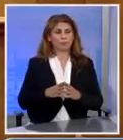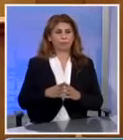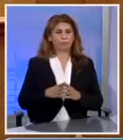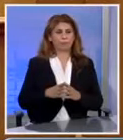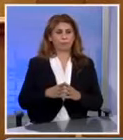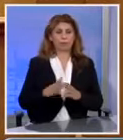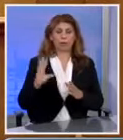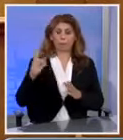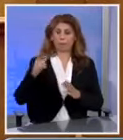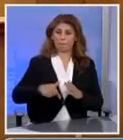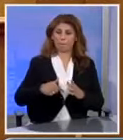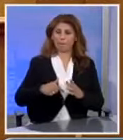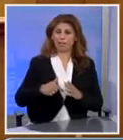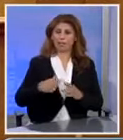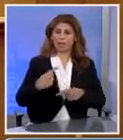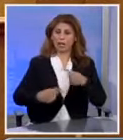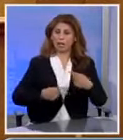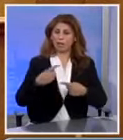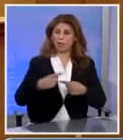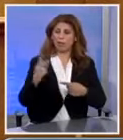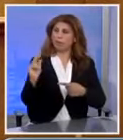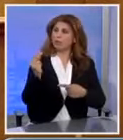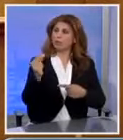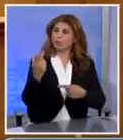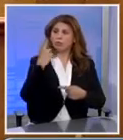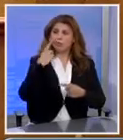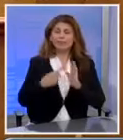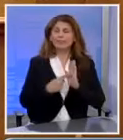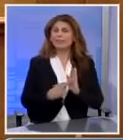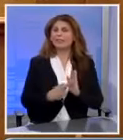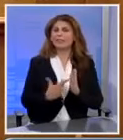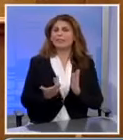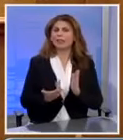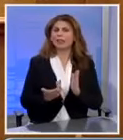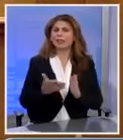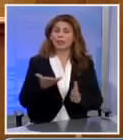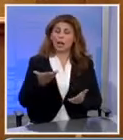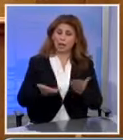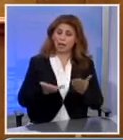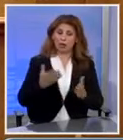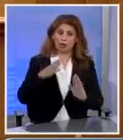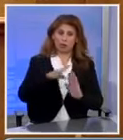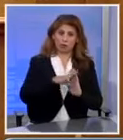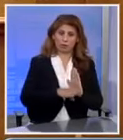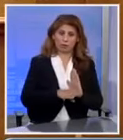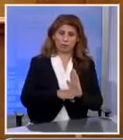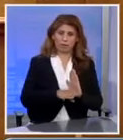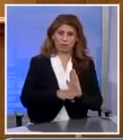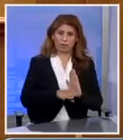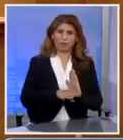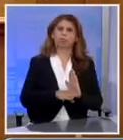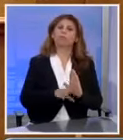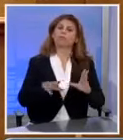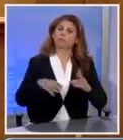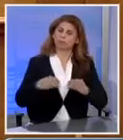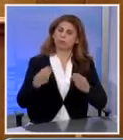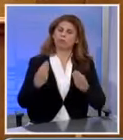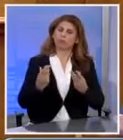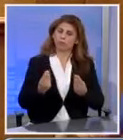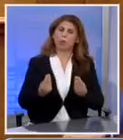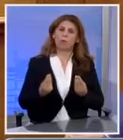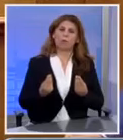τώρα η κοινοβουλευτική μας εμπειρία έχει καταδείξει πως το αναλογικό σύστημα ανταποκρίνεται περισσότερο